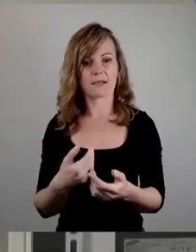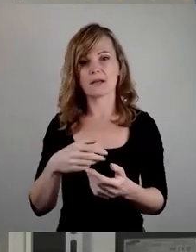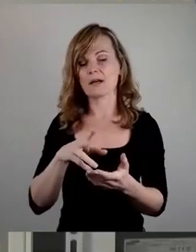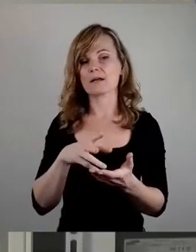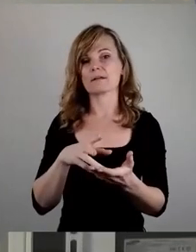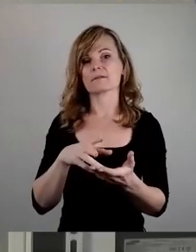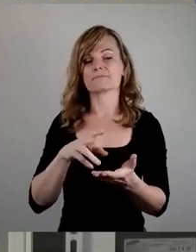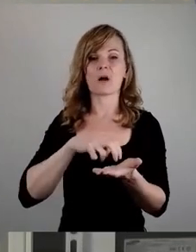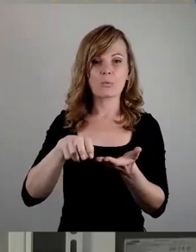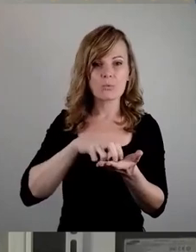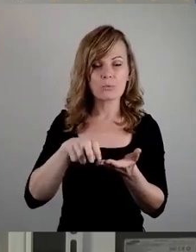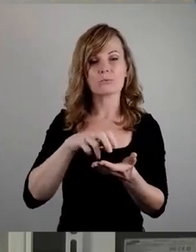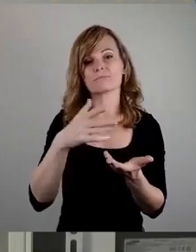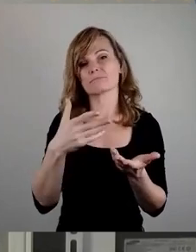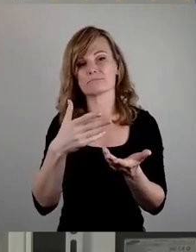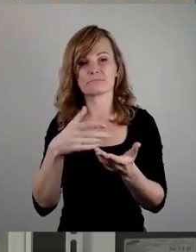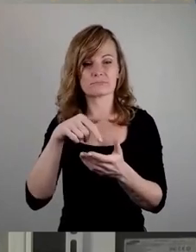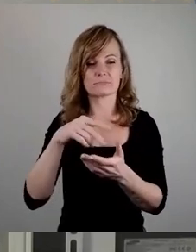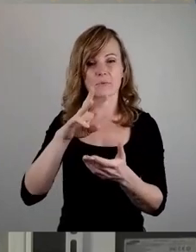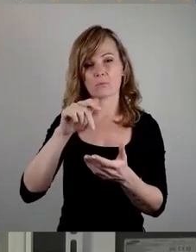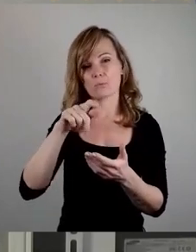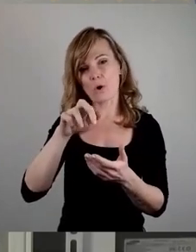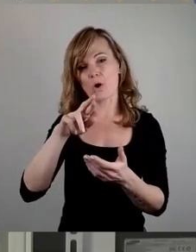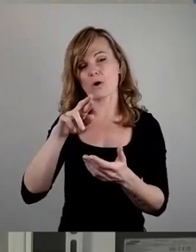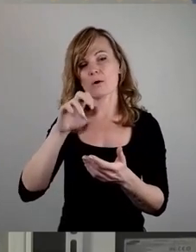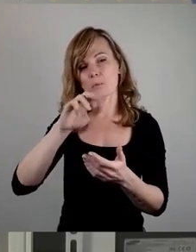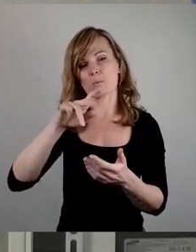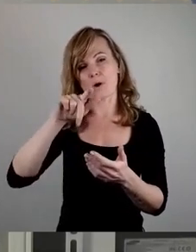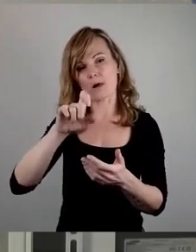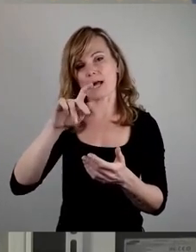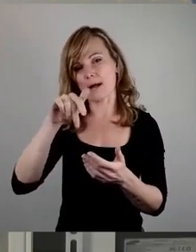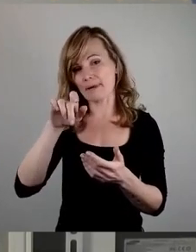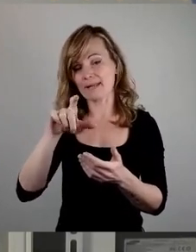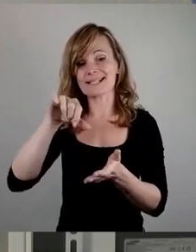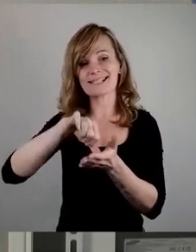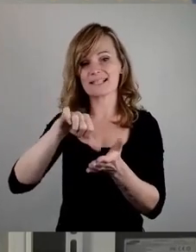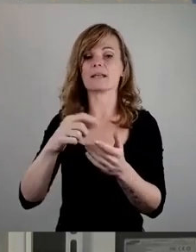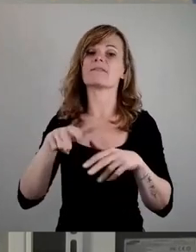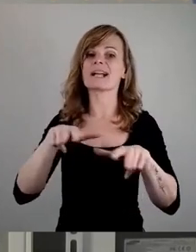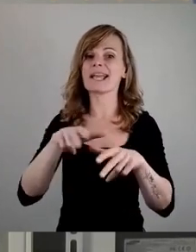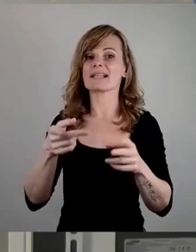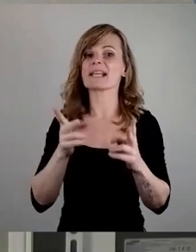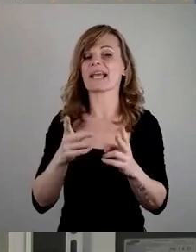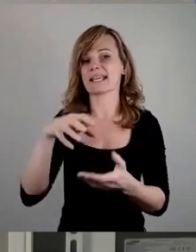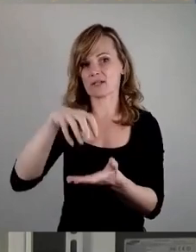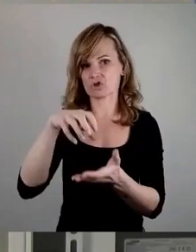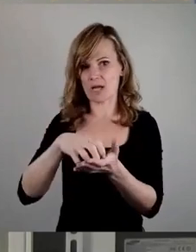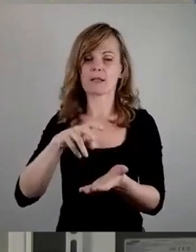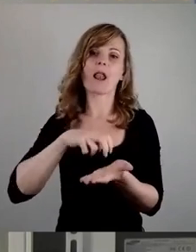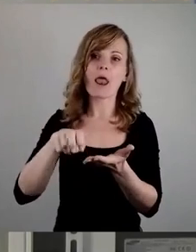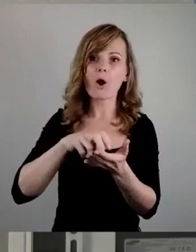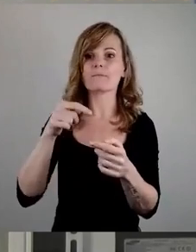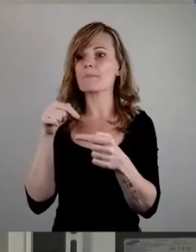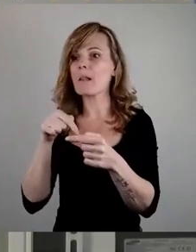Wir wollen stadtgerechten Verkehr statt verkehrsgerechte Stadt. So, das sagen wir immer und immer und